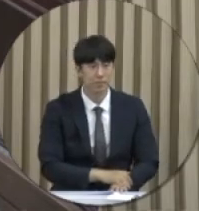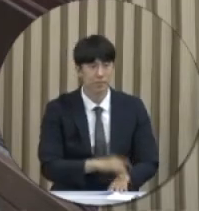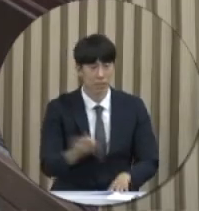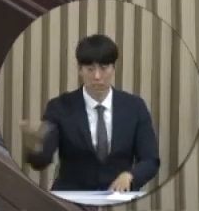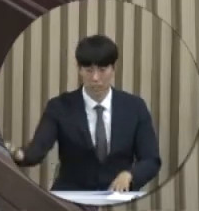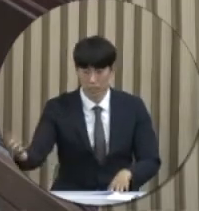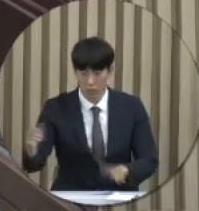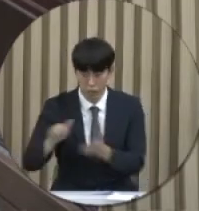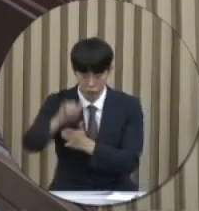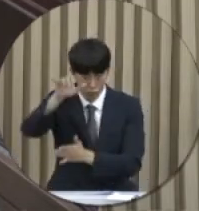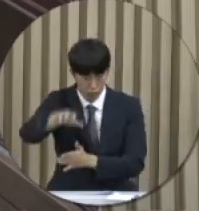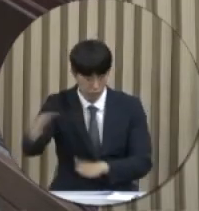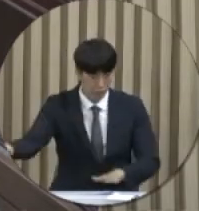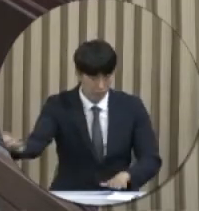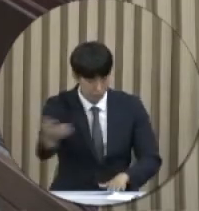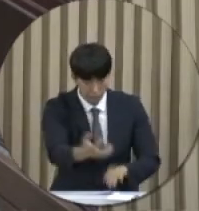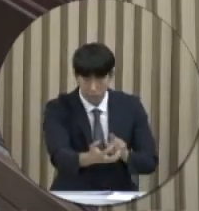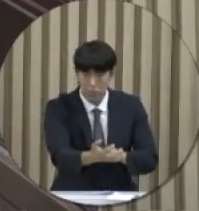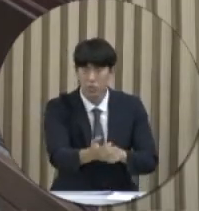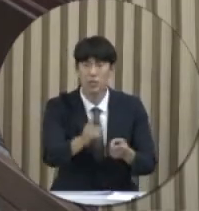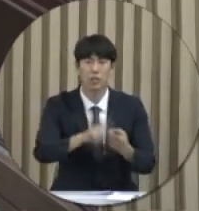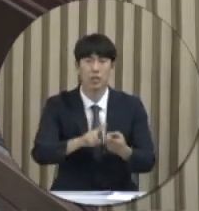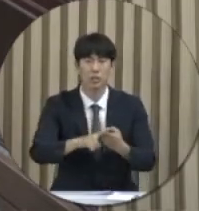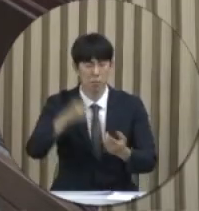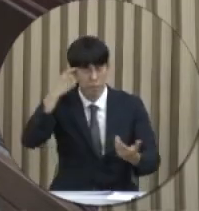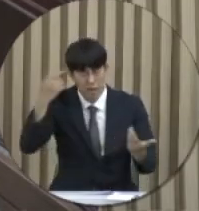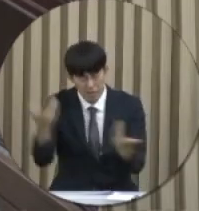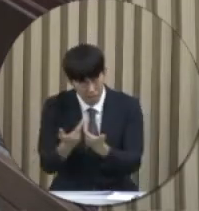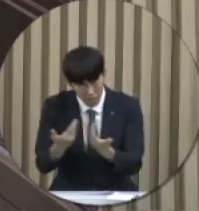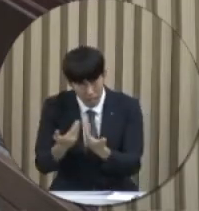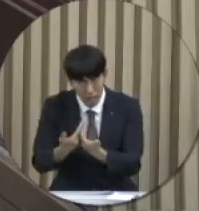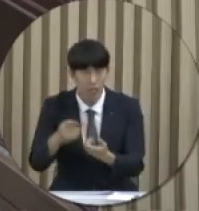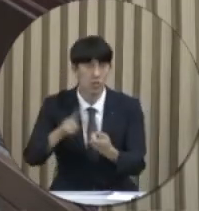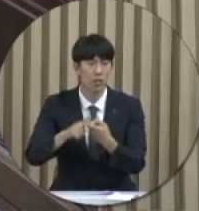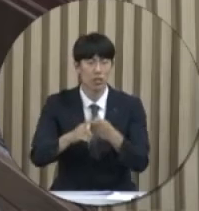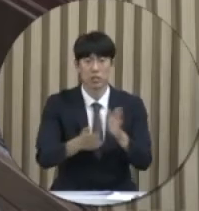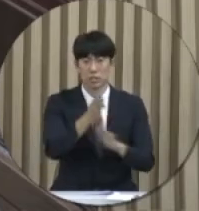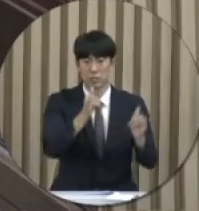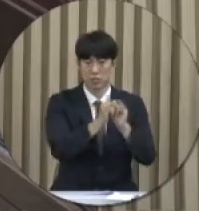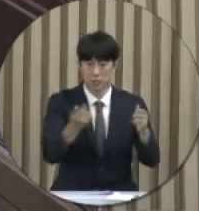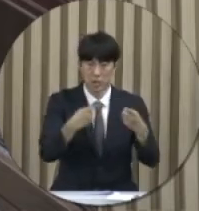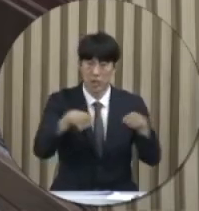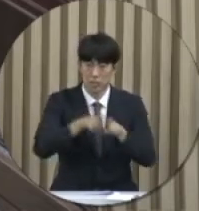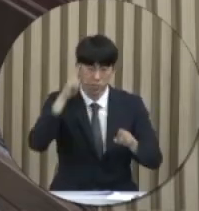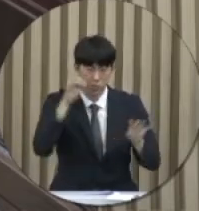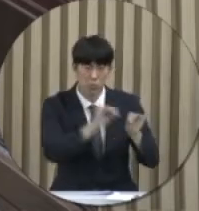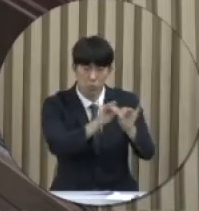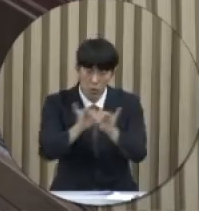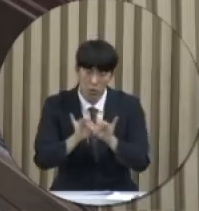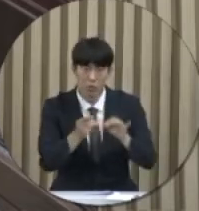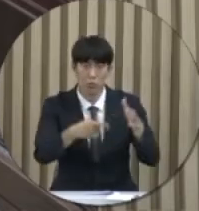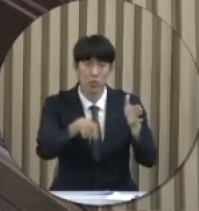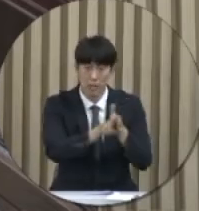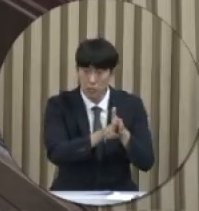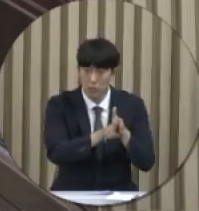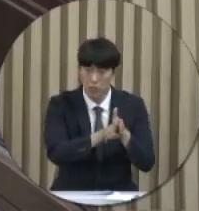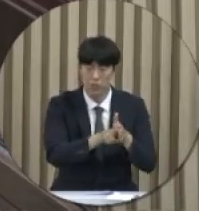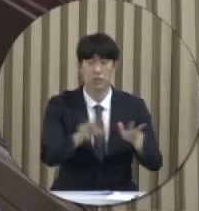이전하는 것을 조금 더 반대하는 것들에 대해서 시민분들이 같이 공감대가 되려면